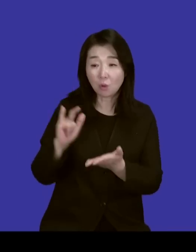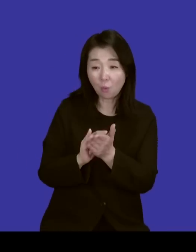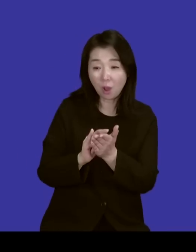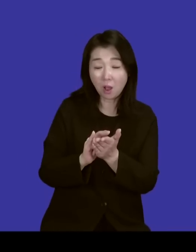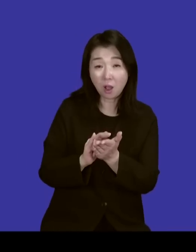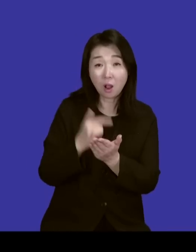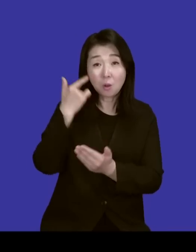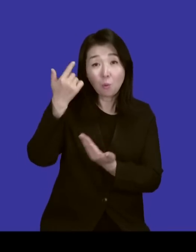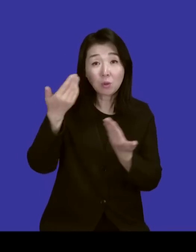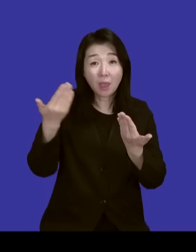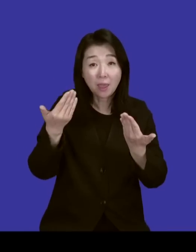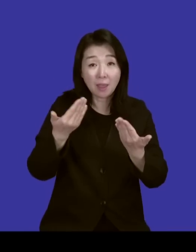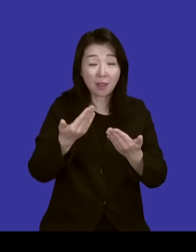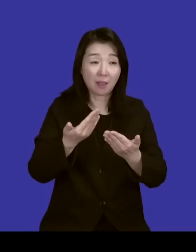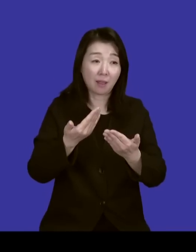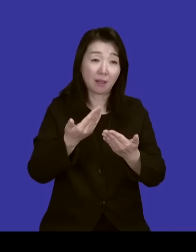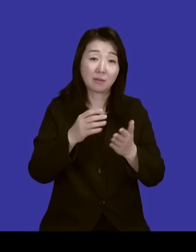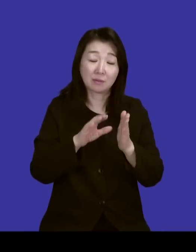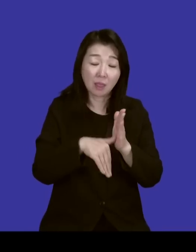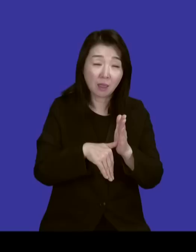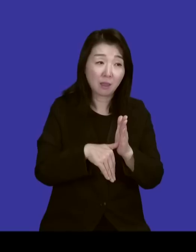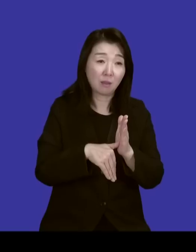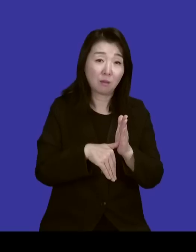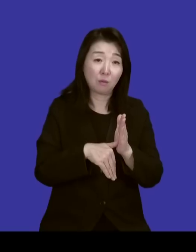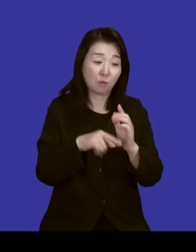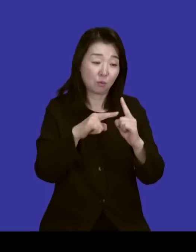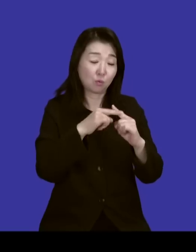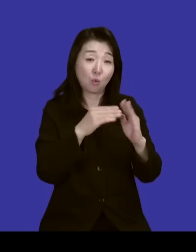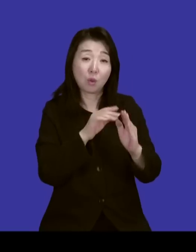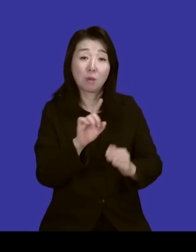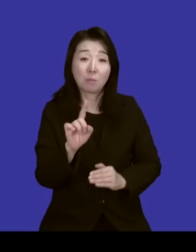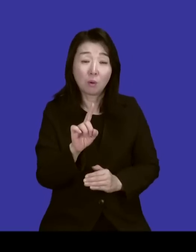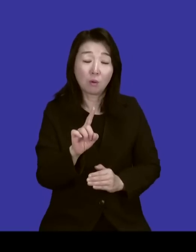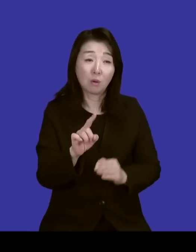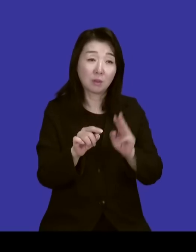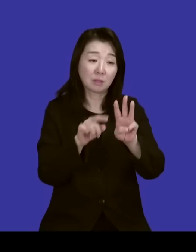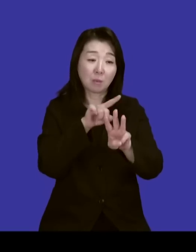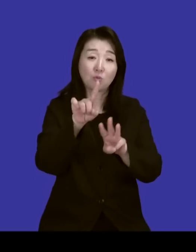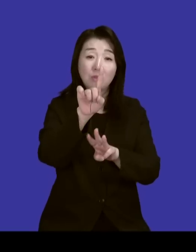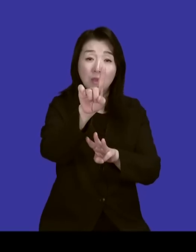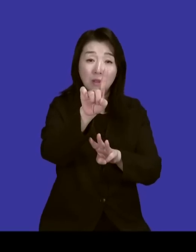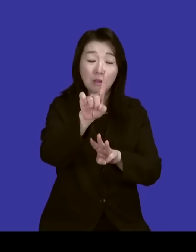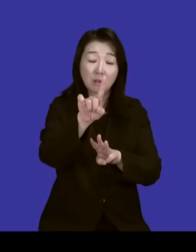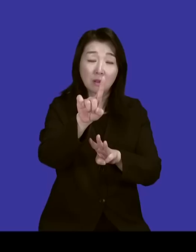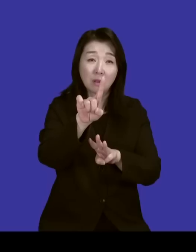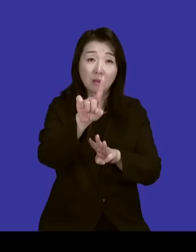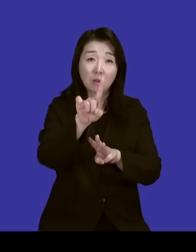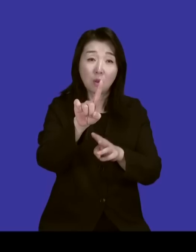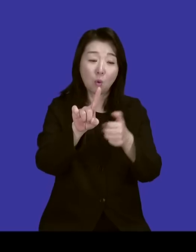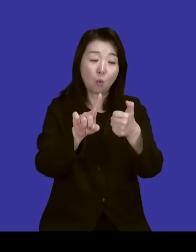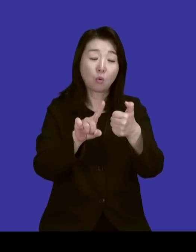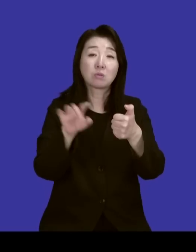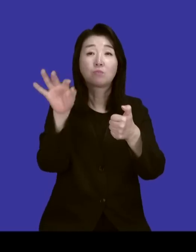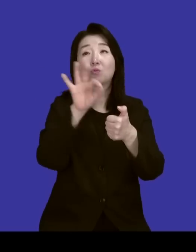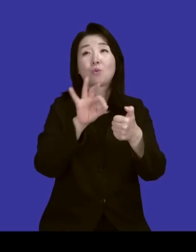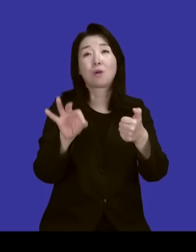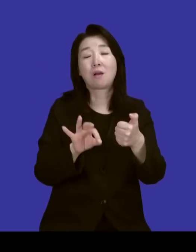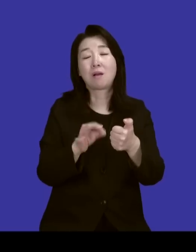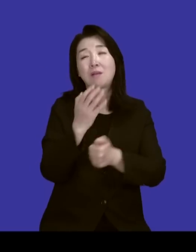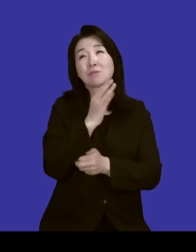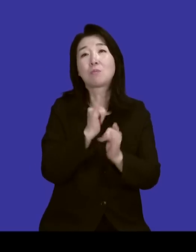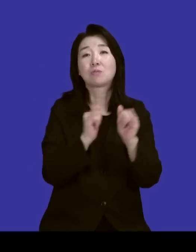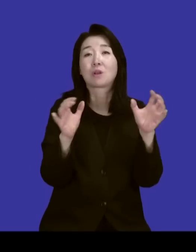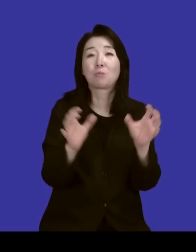제가 목회하는 교회마다 예. 거의 3분의 1, 어떤 때는 절반이 젊은 사람들. 네. 그냥 젊은